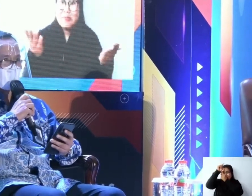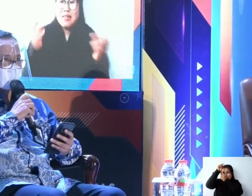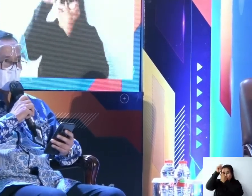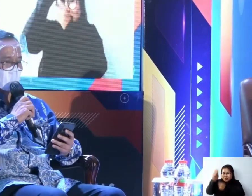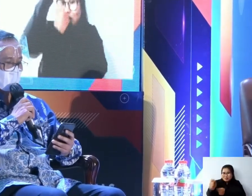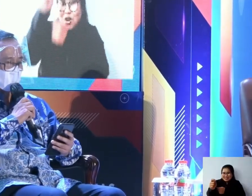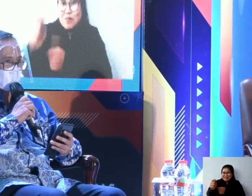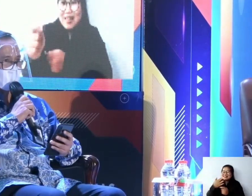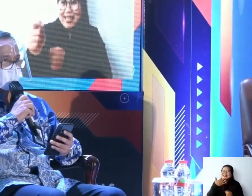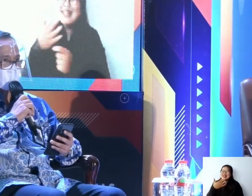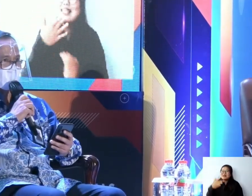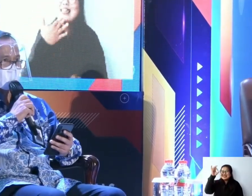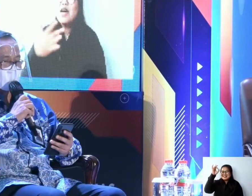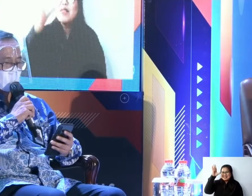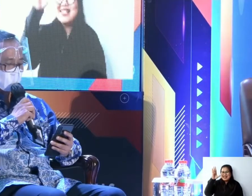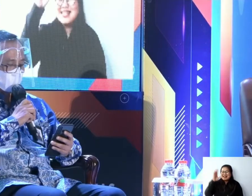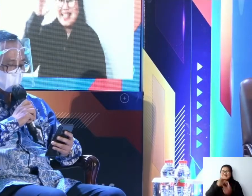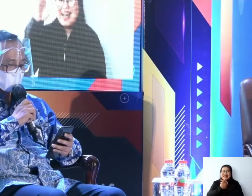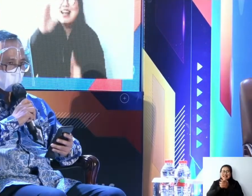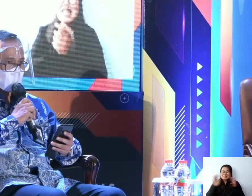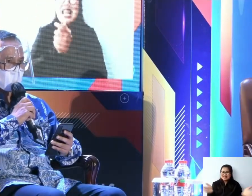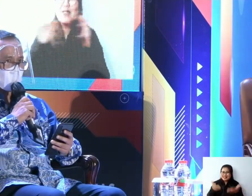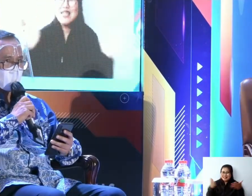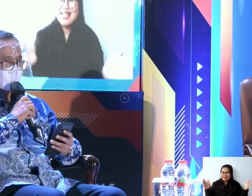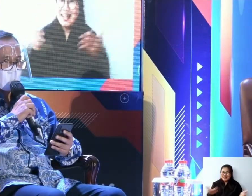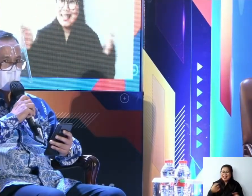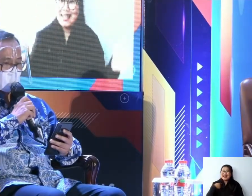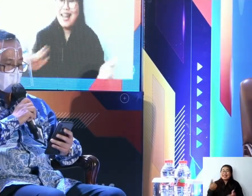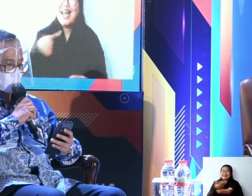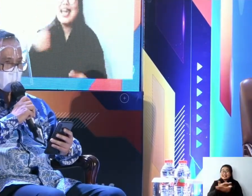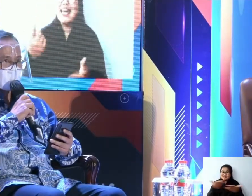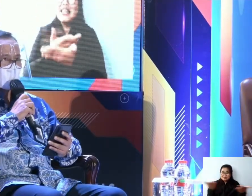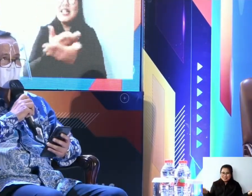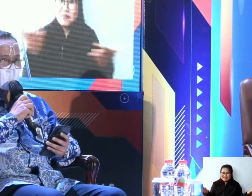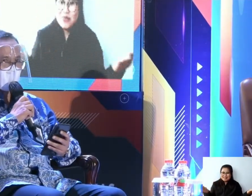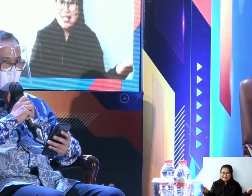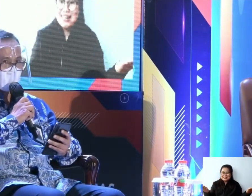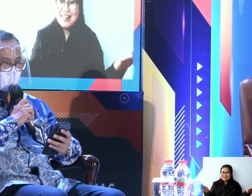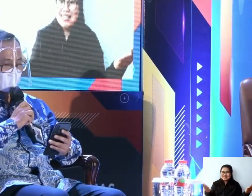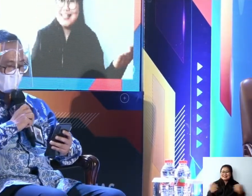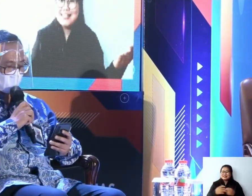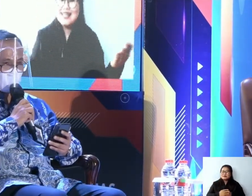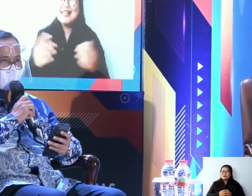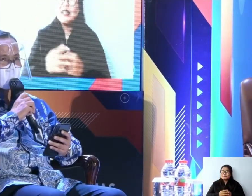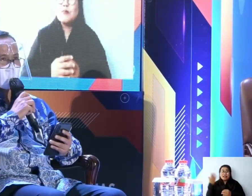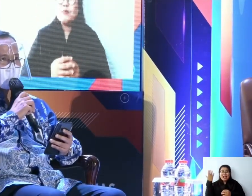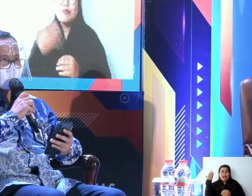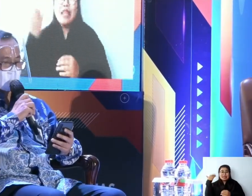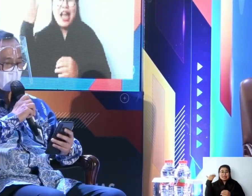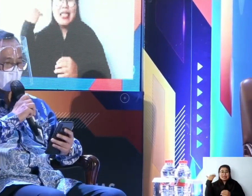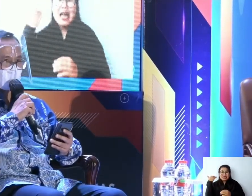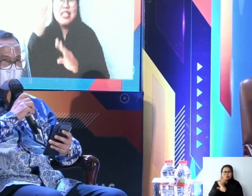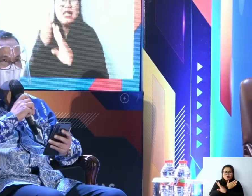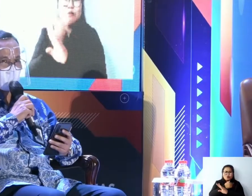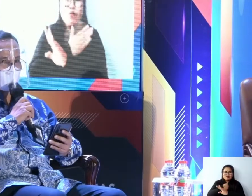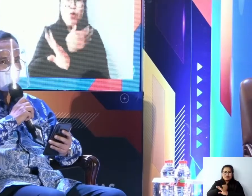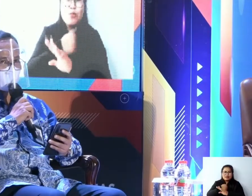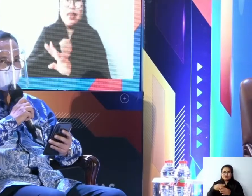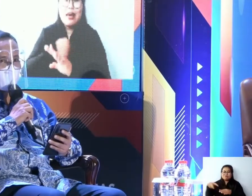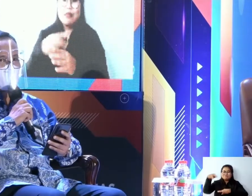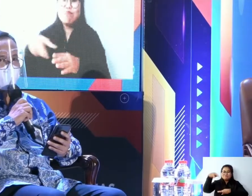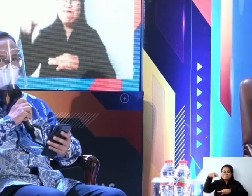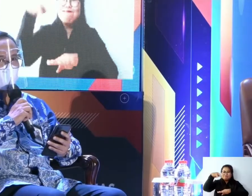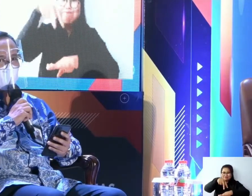salam sejahtera bagi kita semua tadi sebelum saya naik ke panggung ini sambil dapat